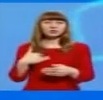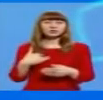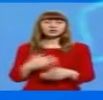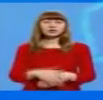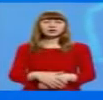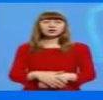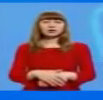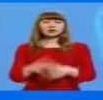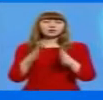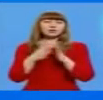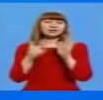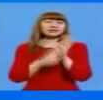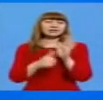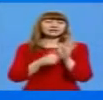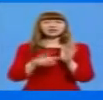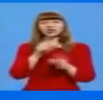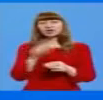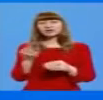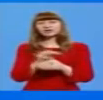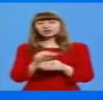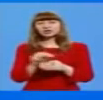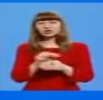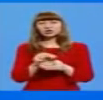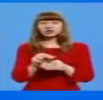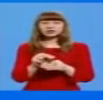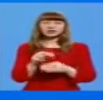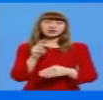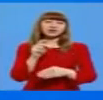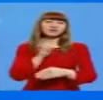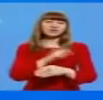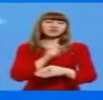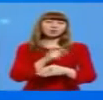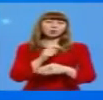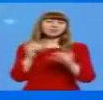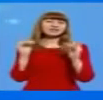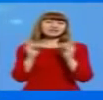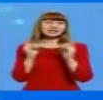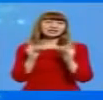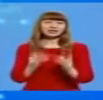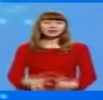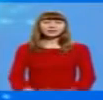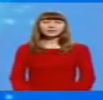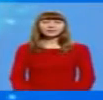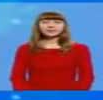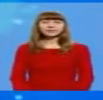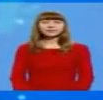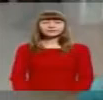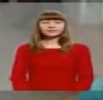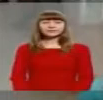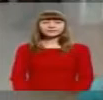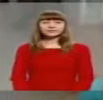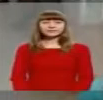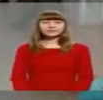ауру аталып, әлеуметтік сипатқа ие болған кеселмен күрес қалай жүріп жатқан жайлы тілшіміз баяндайды.